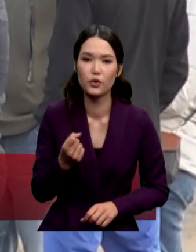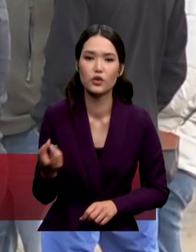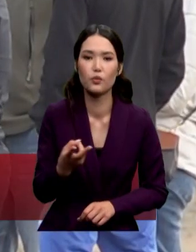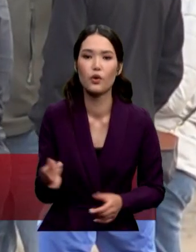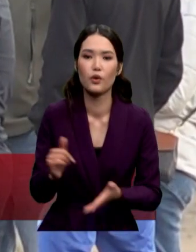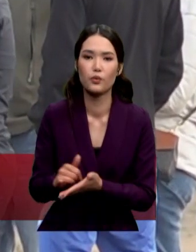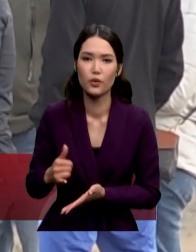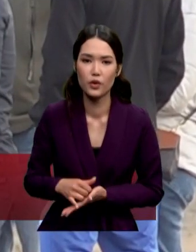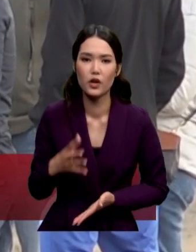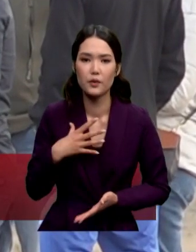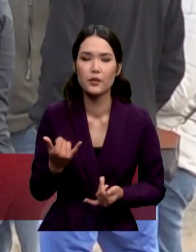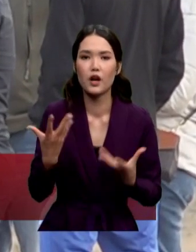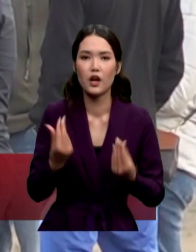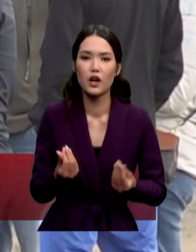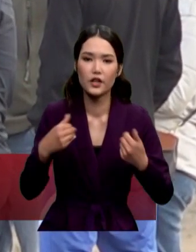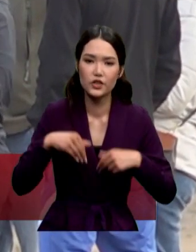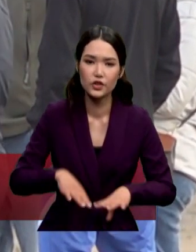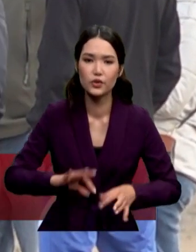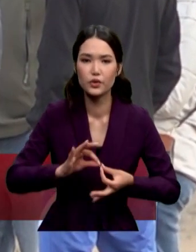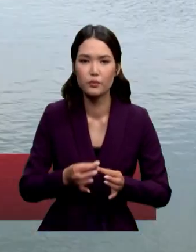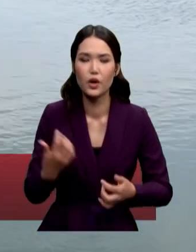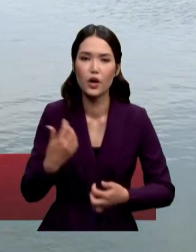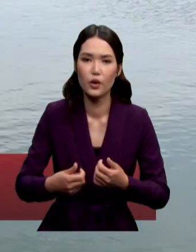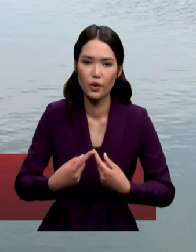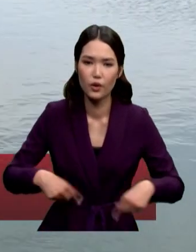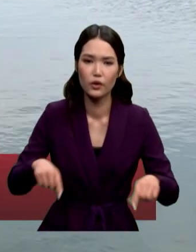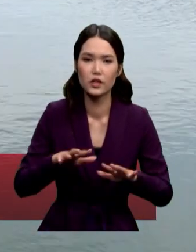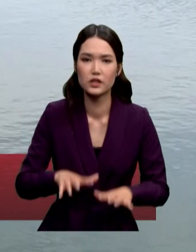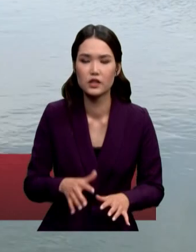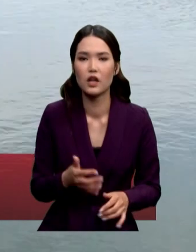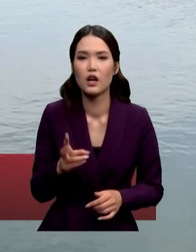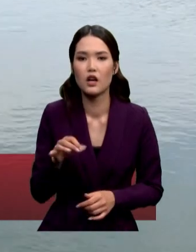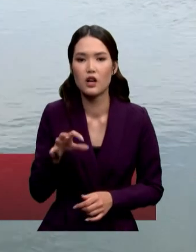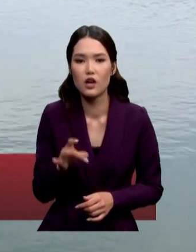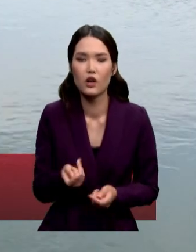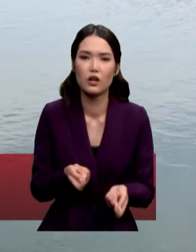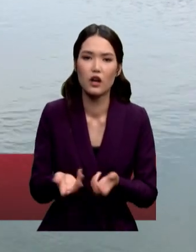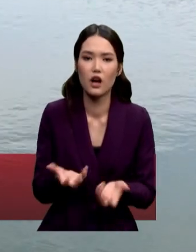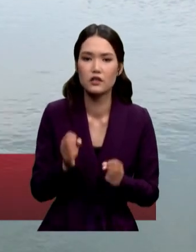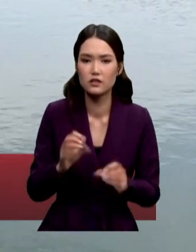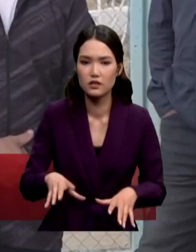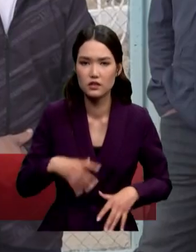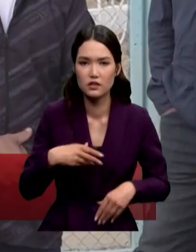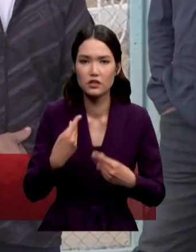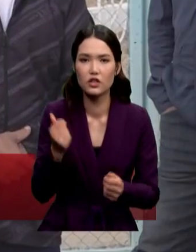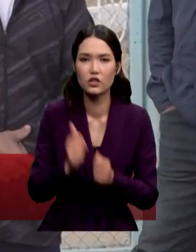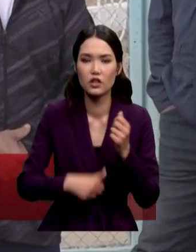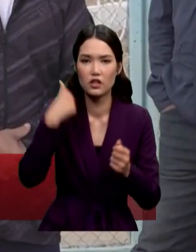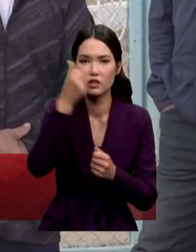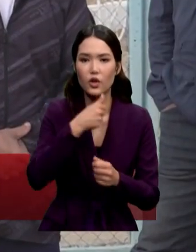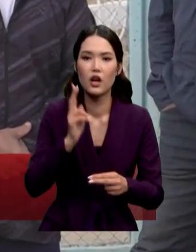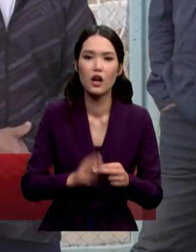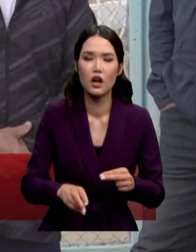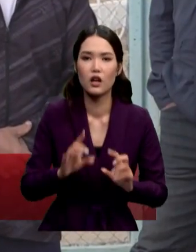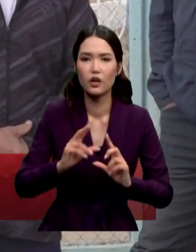орнатылады. Ал мәселе түбегейлі шешілу үшін орталық қос екі кәріз қоймасына дейін құбыр жалғану керек. Құрылыс жыл соңына дейін аяқталады деп